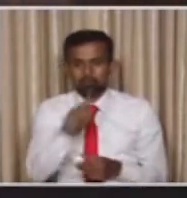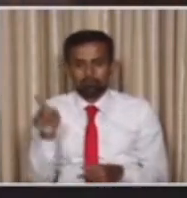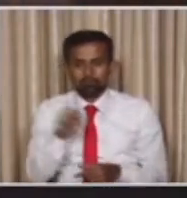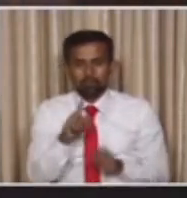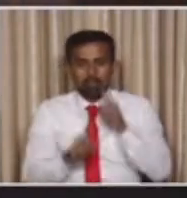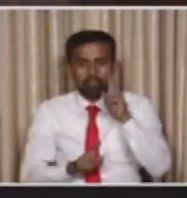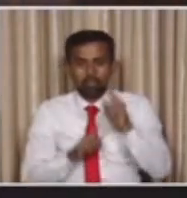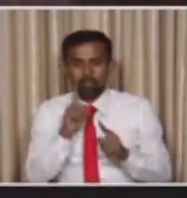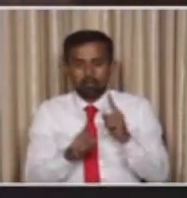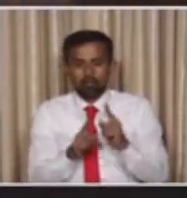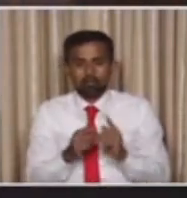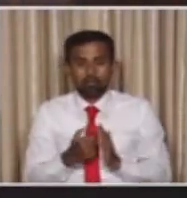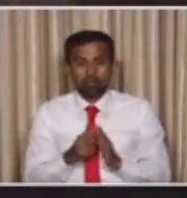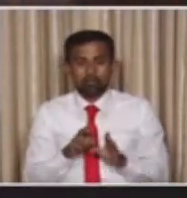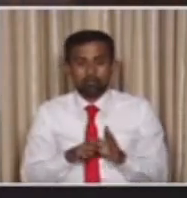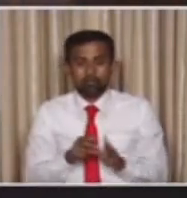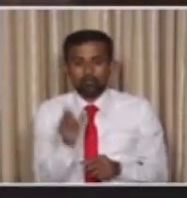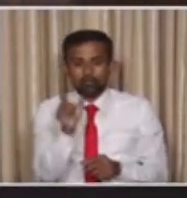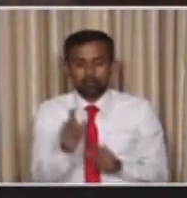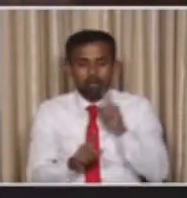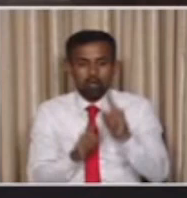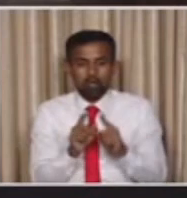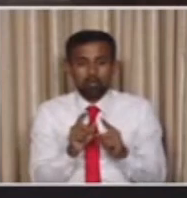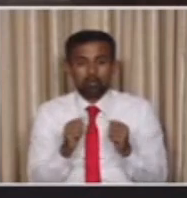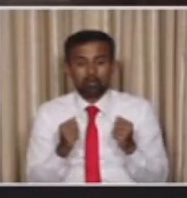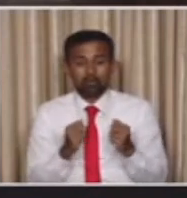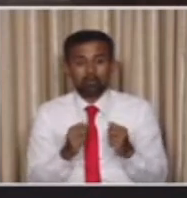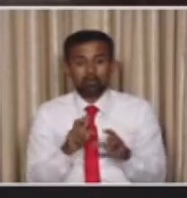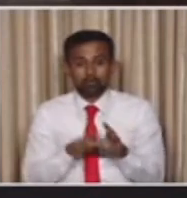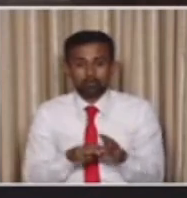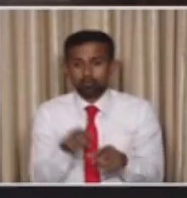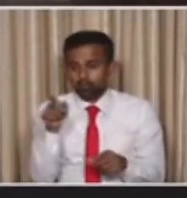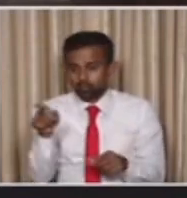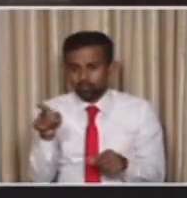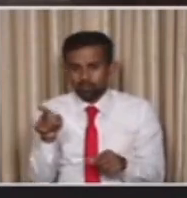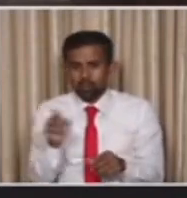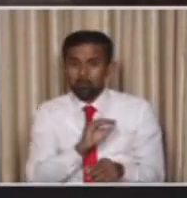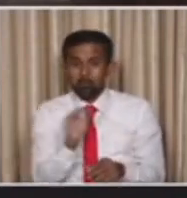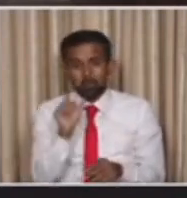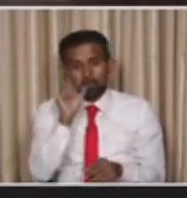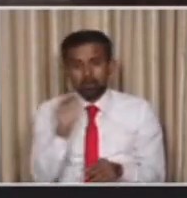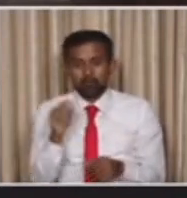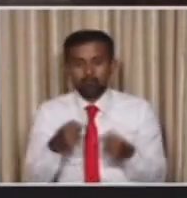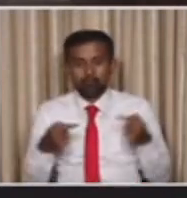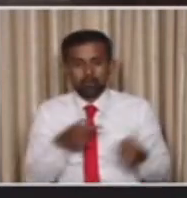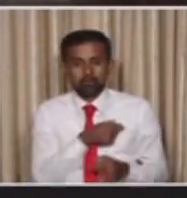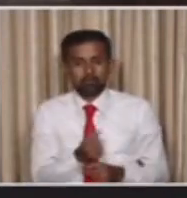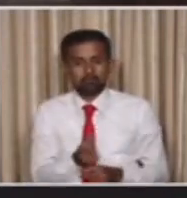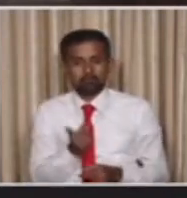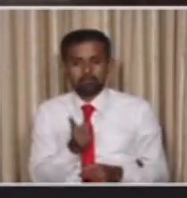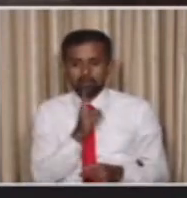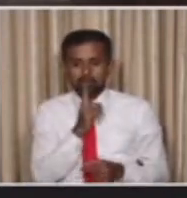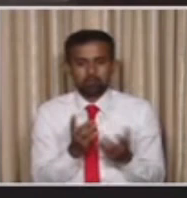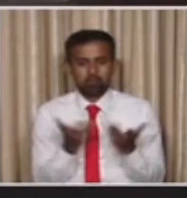කතාවක් මේ ගරු ආසනයේ ඔබතුමා කතානායක ධූරය දරන ආසනයේ ඔබතුමාට මම පස්සේ බලා ගන්නම් කියලා විපක්ෂ නායකතුමාට තර්ජනය කරන්න